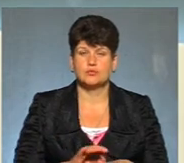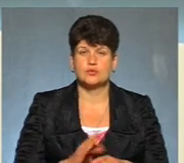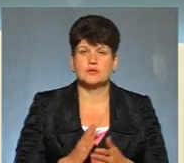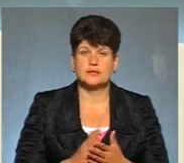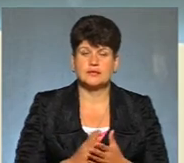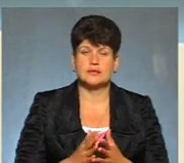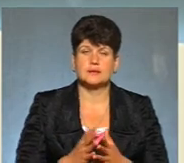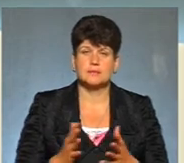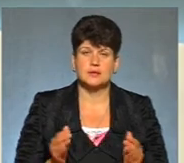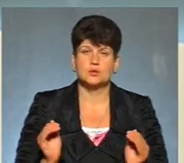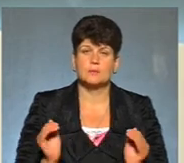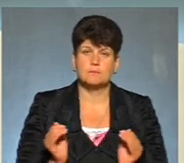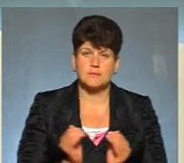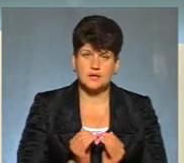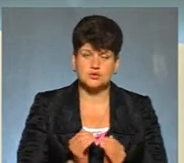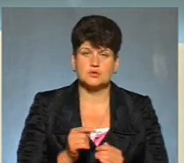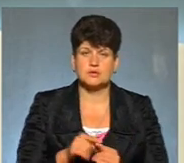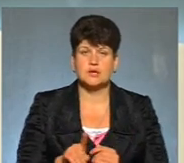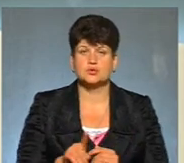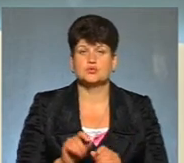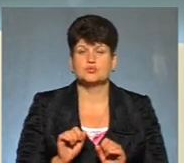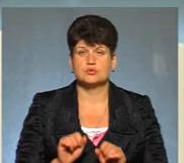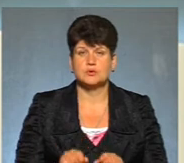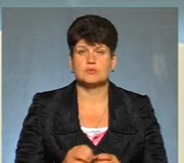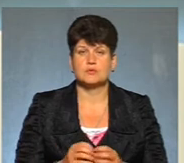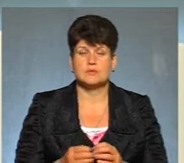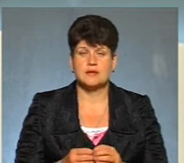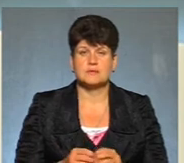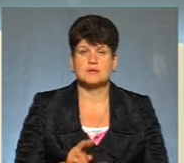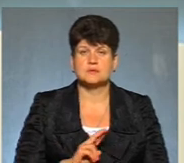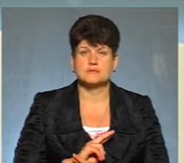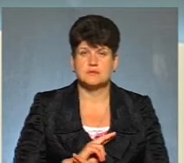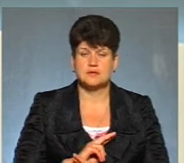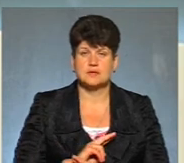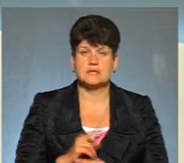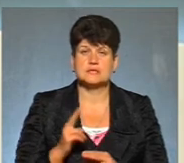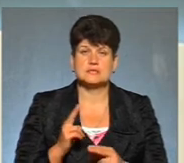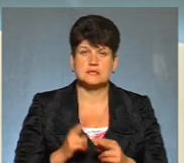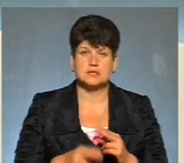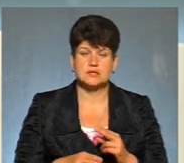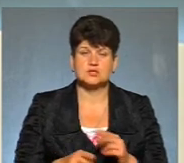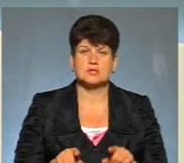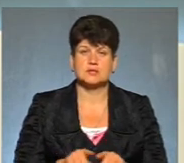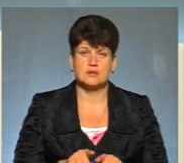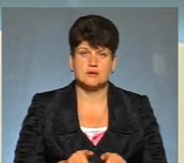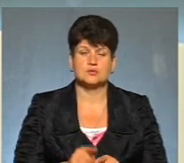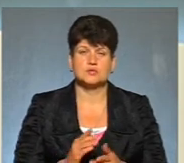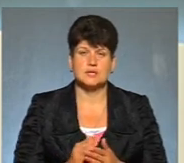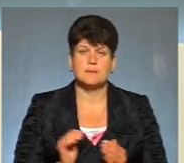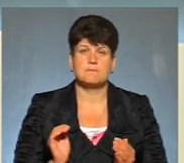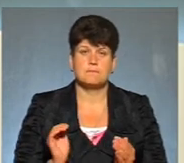набагато меншою. Те, що, очевидно, загроза летального закінчення теж набагато